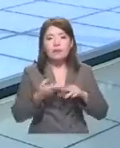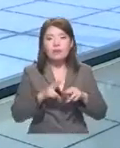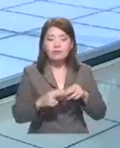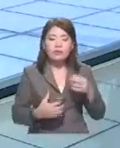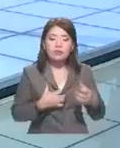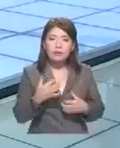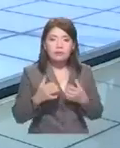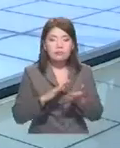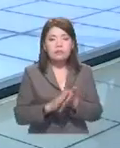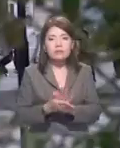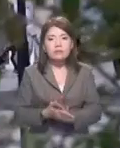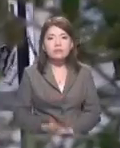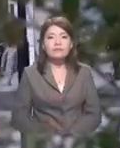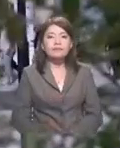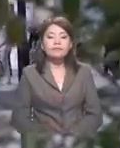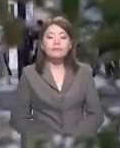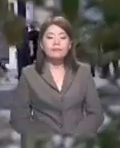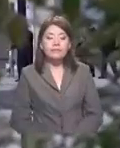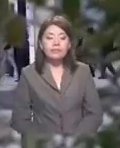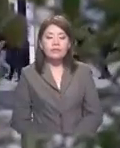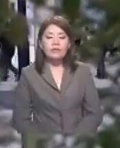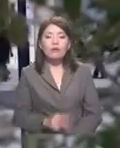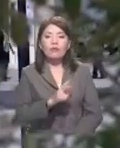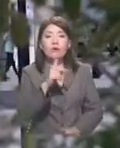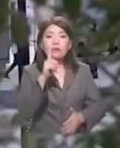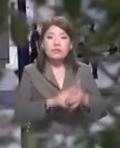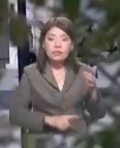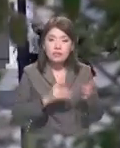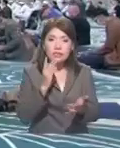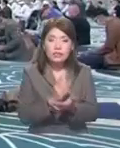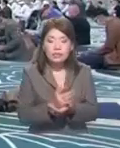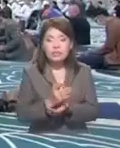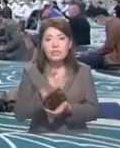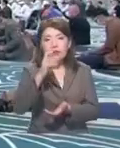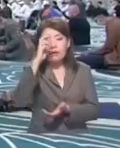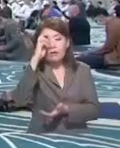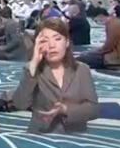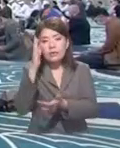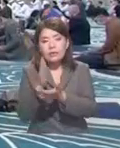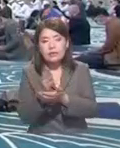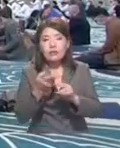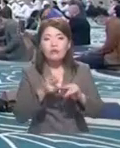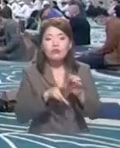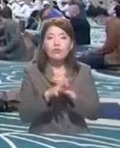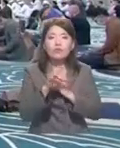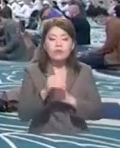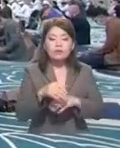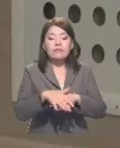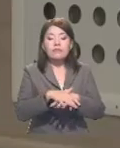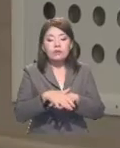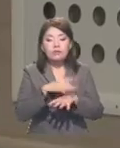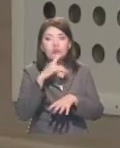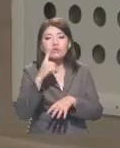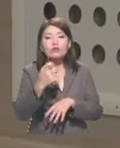алаңдатарлық жағдай. Діні барда ұлты жоқ, сақалы барда мұрты жоқ, ел түбіне сол жетер.